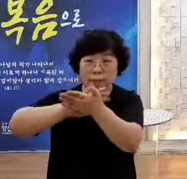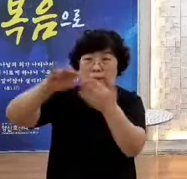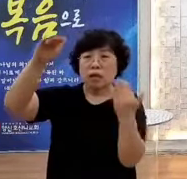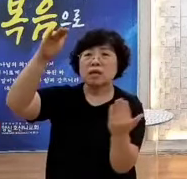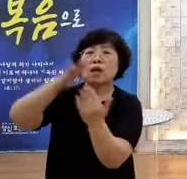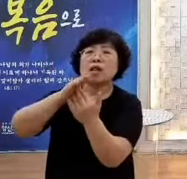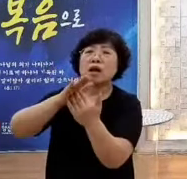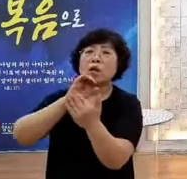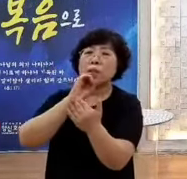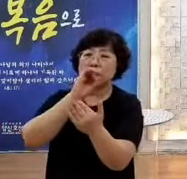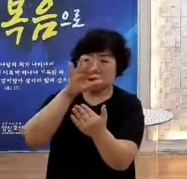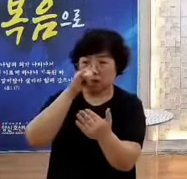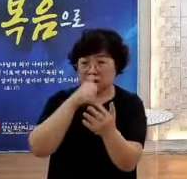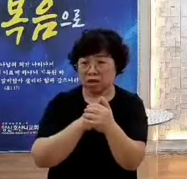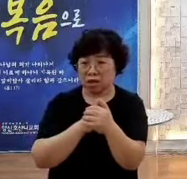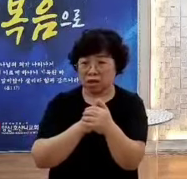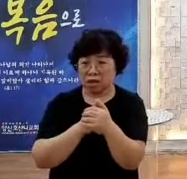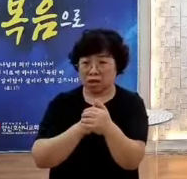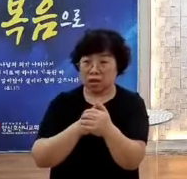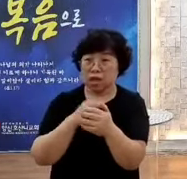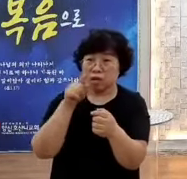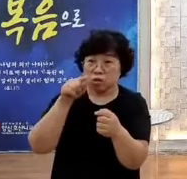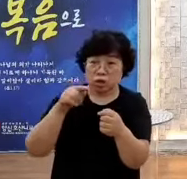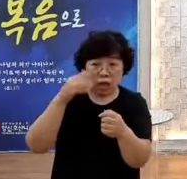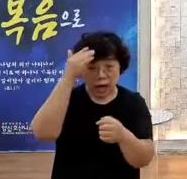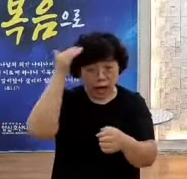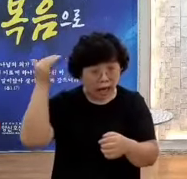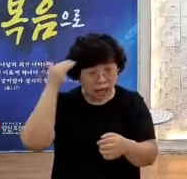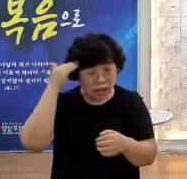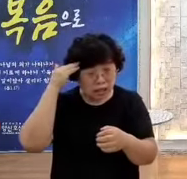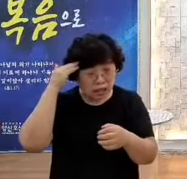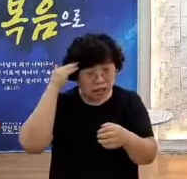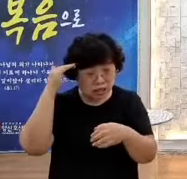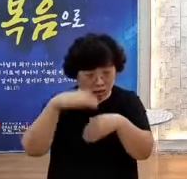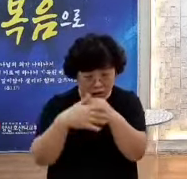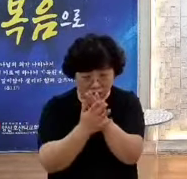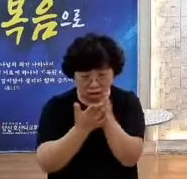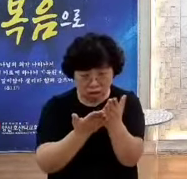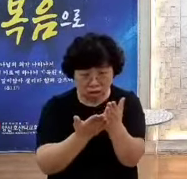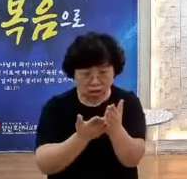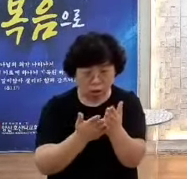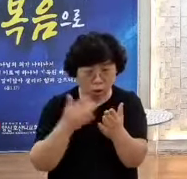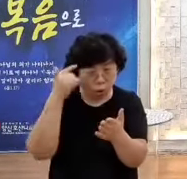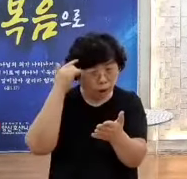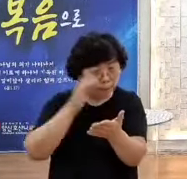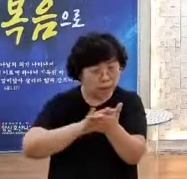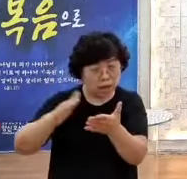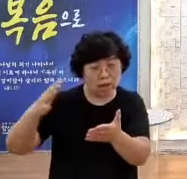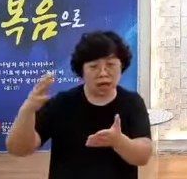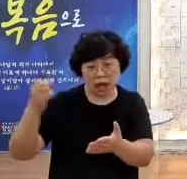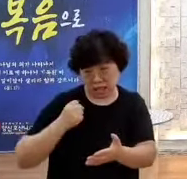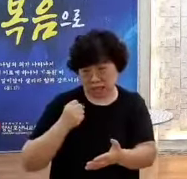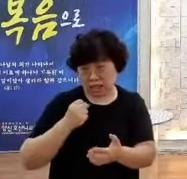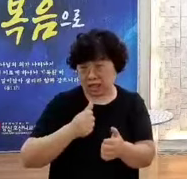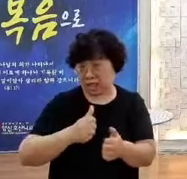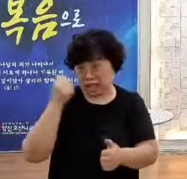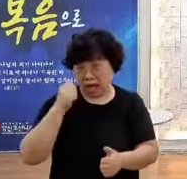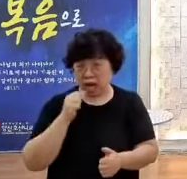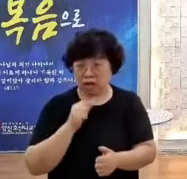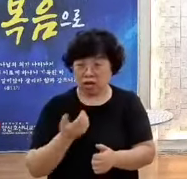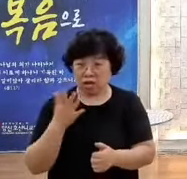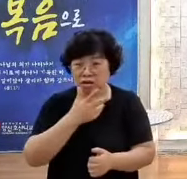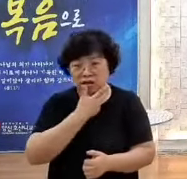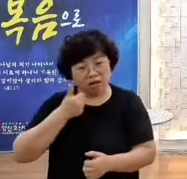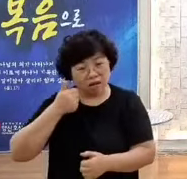있어요. 뭐, 틀린 말은 아닌데, 뭘 강조하냐가 더 중요합니다. 자, 보세요. 예수